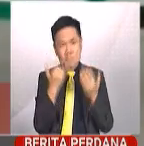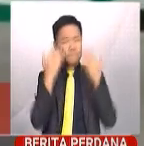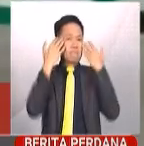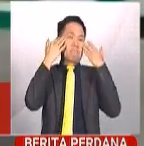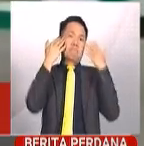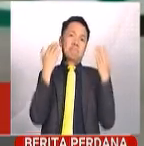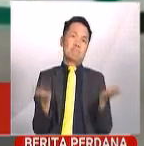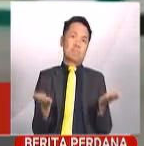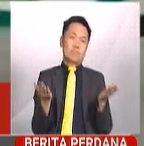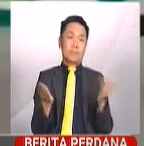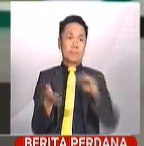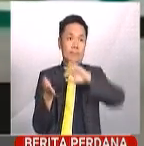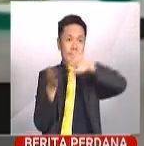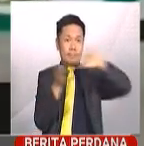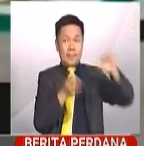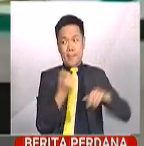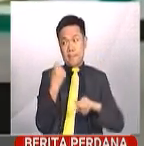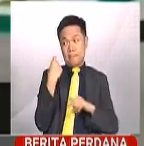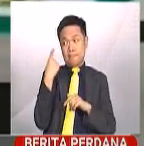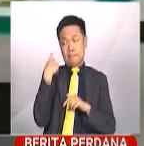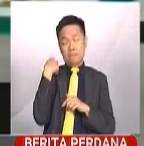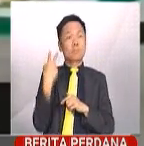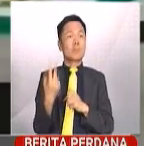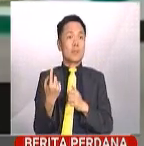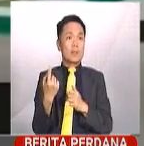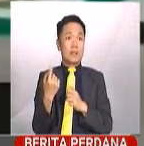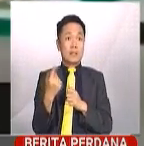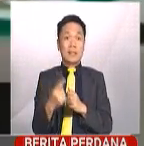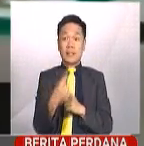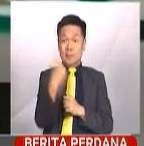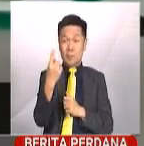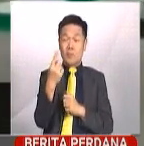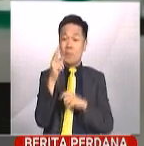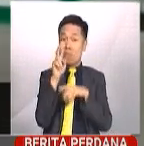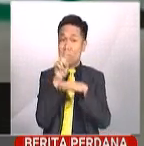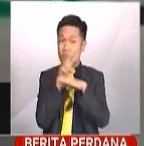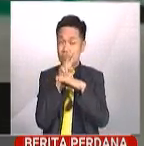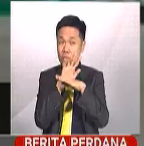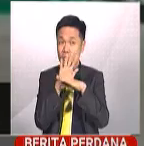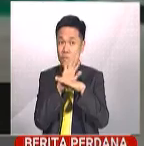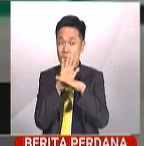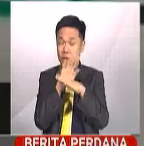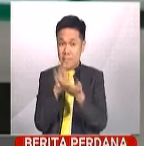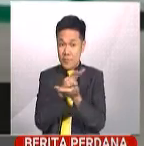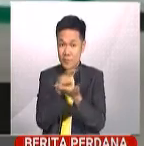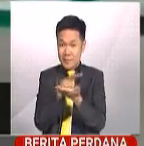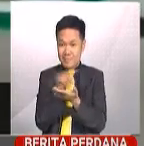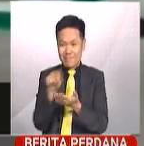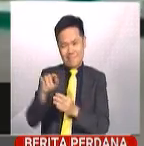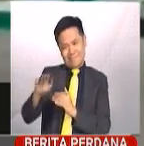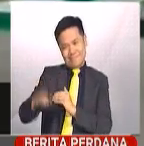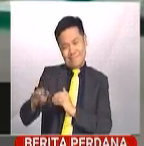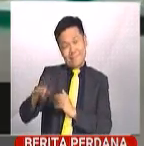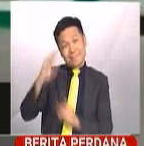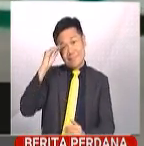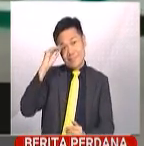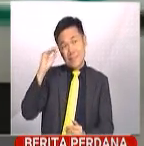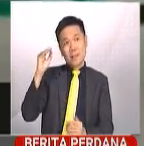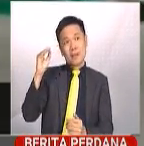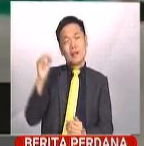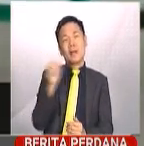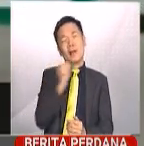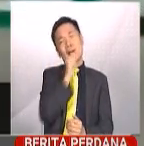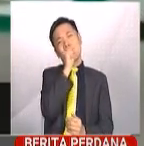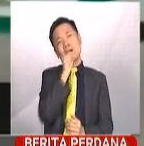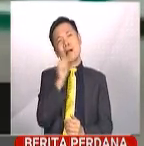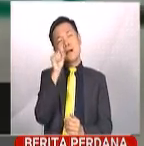dipastikan. Beberapa hari lalu, tular di laman sosial dengan satu video memaparkan gelagat seorang kanak-kanak lelaki menyanyi lagu